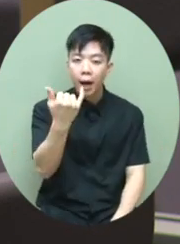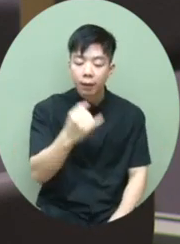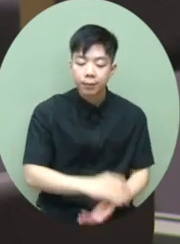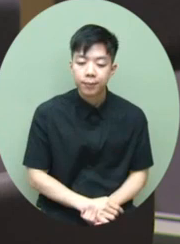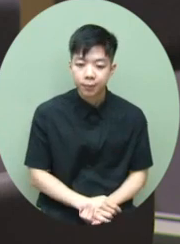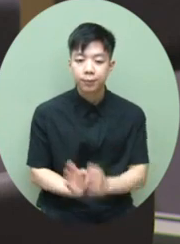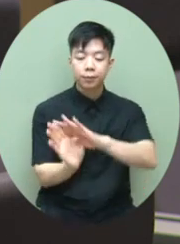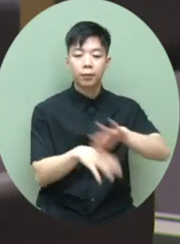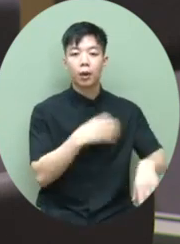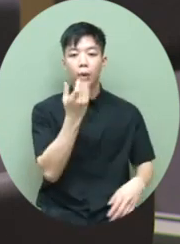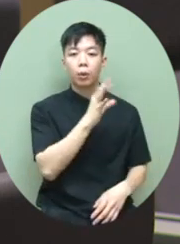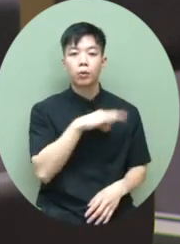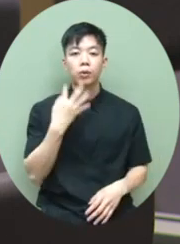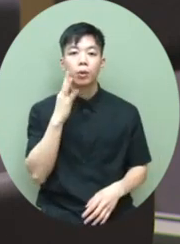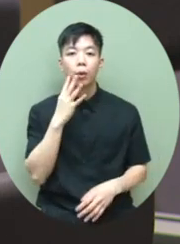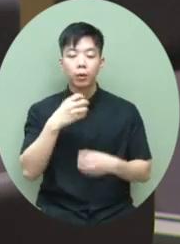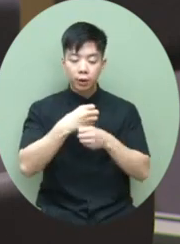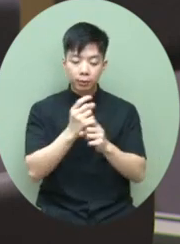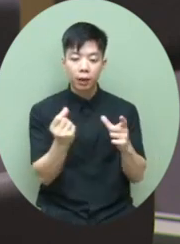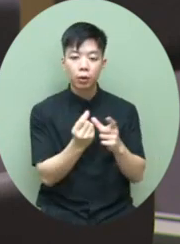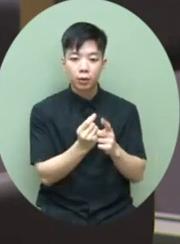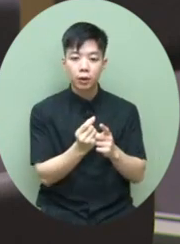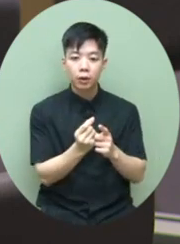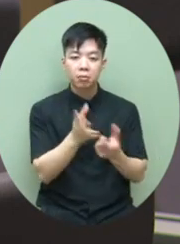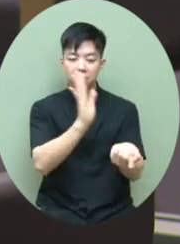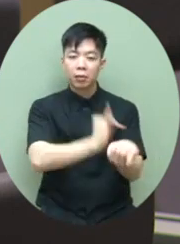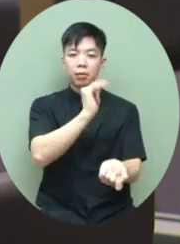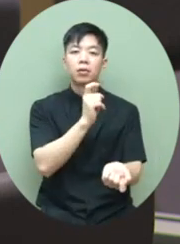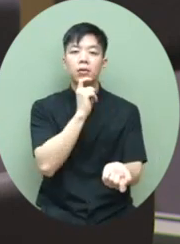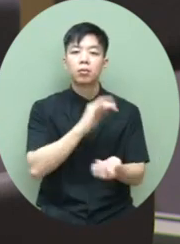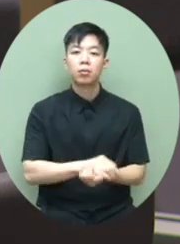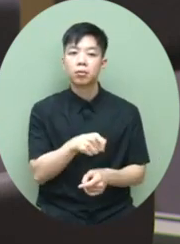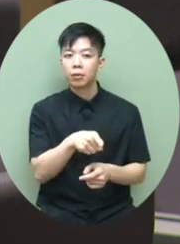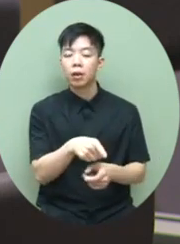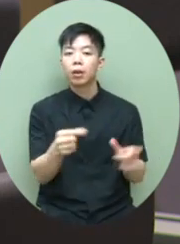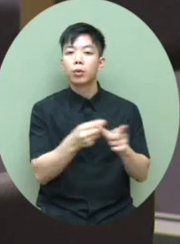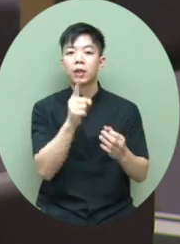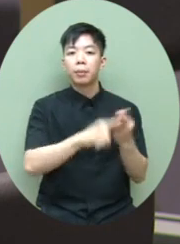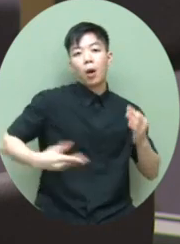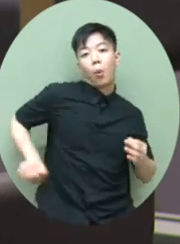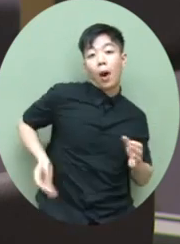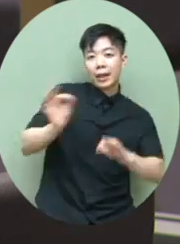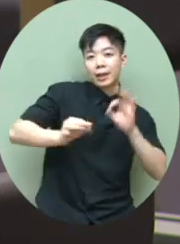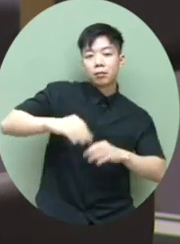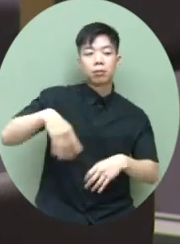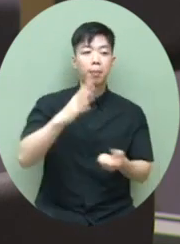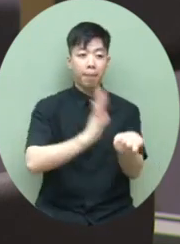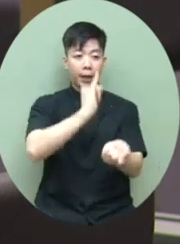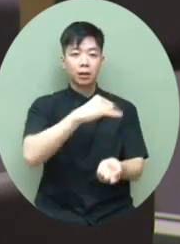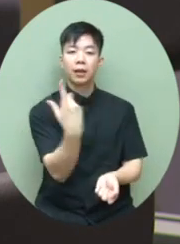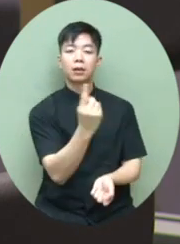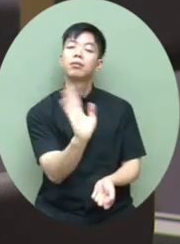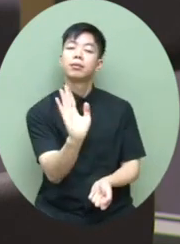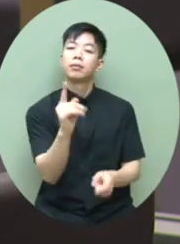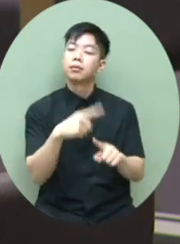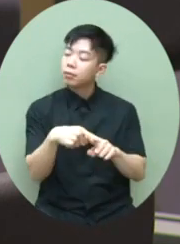承辦商嘅檢測結果異常啦，咁其實個承辦商華晶都唔係第一次出現類似嘅狀況，咁所以其實會唔會有特別嘅跟進咧？即係